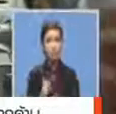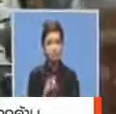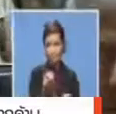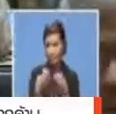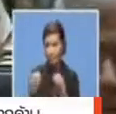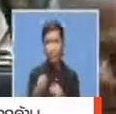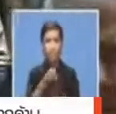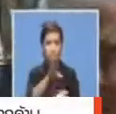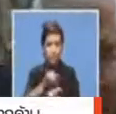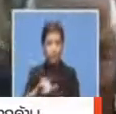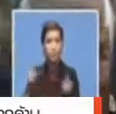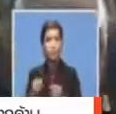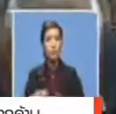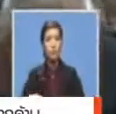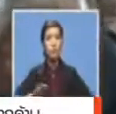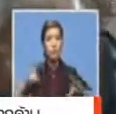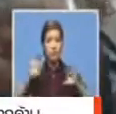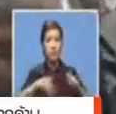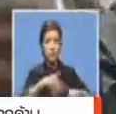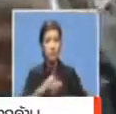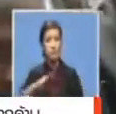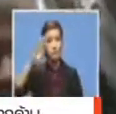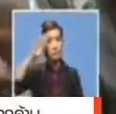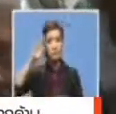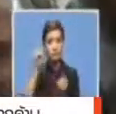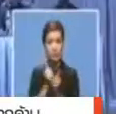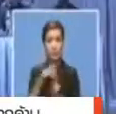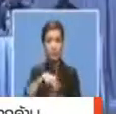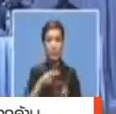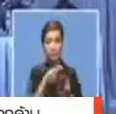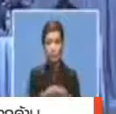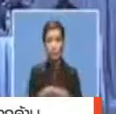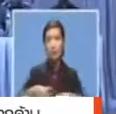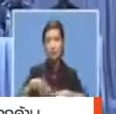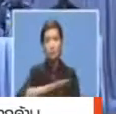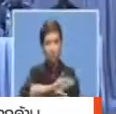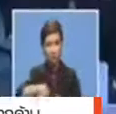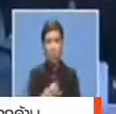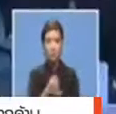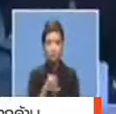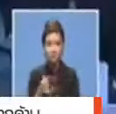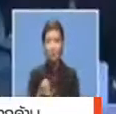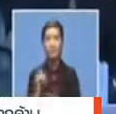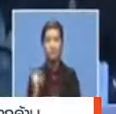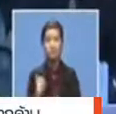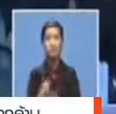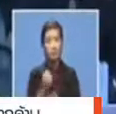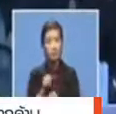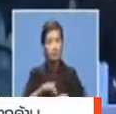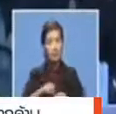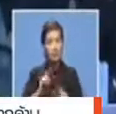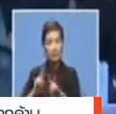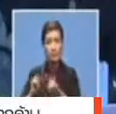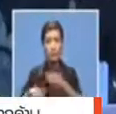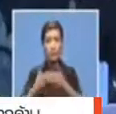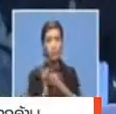น2557แล้วก็ประกาศใช้ทันวันที่1ตุลาคมแล้วก็จะมีการเบิกจ่ายงบประมาณให้มากขึ้นประช